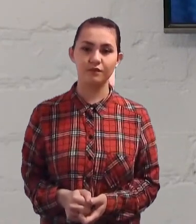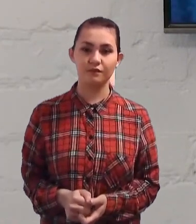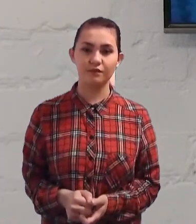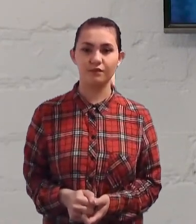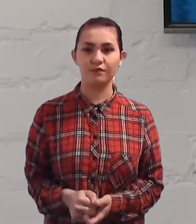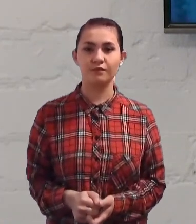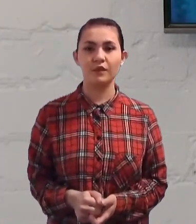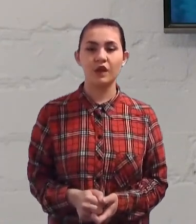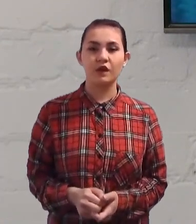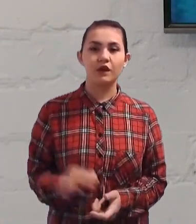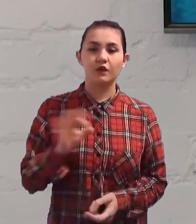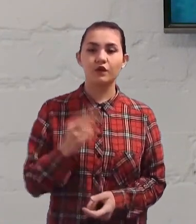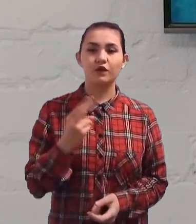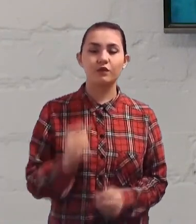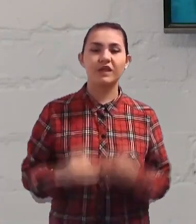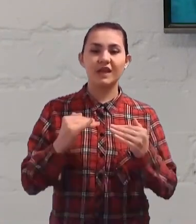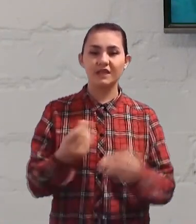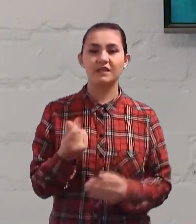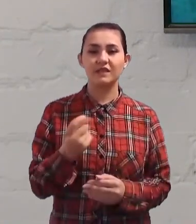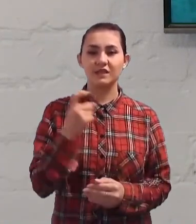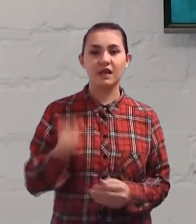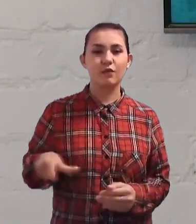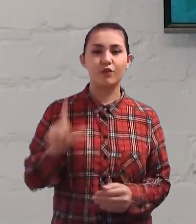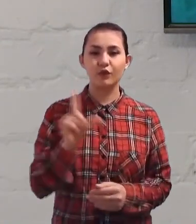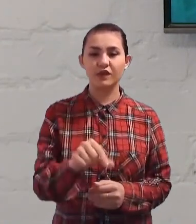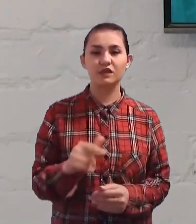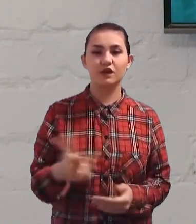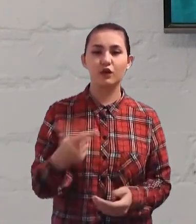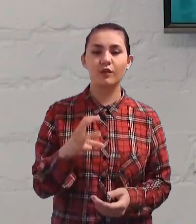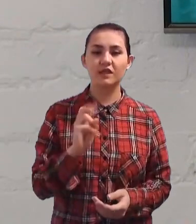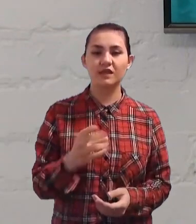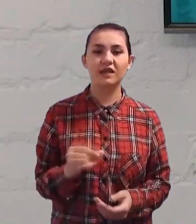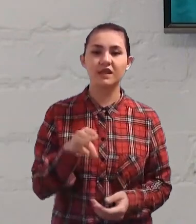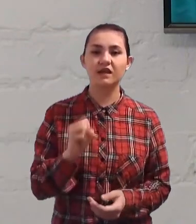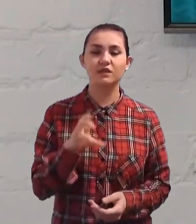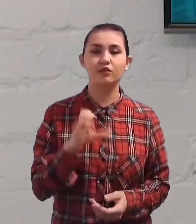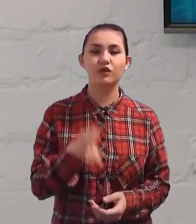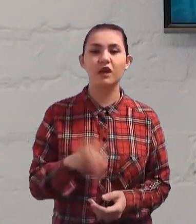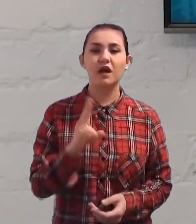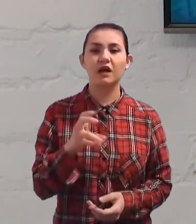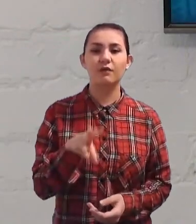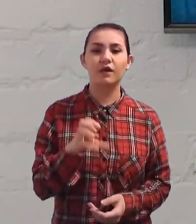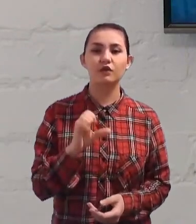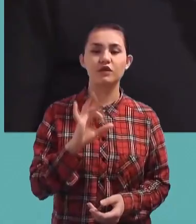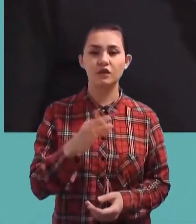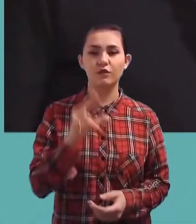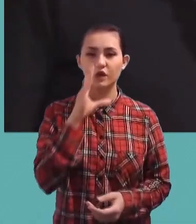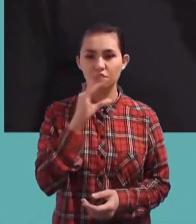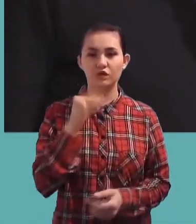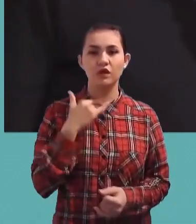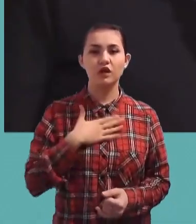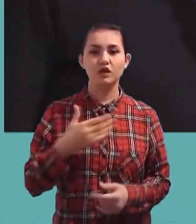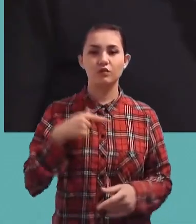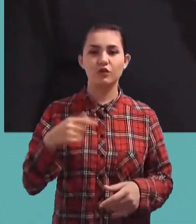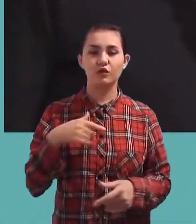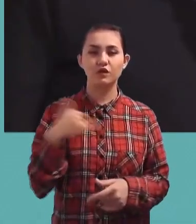Про доцільність підняття ціни за проїзд в громадському транспорті міста Краматорськ, зокрема у маршрутках, поговоримо з нашими гостями. Сергієм